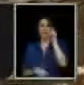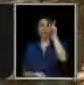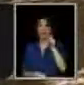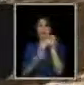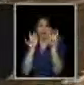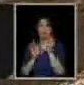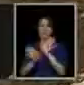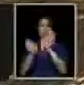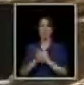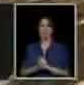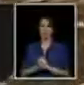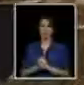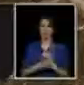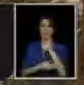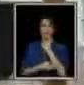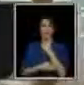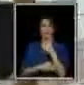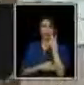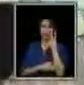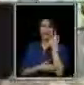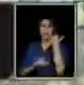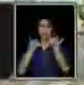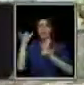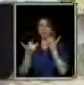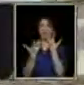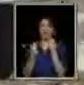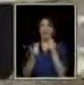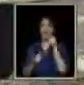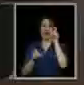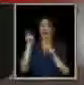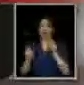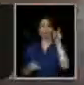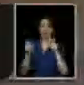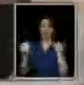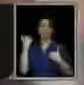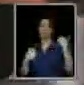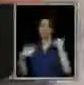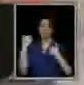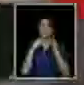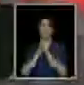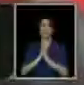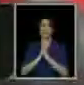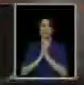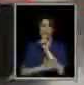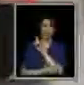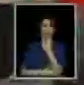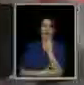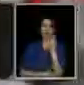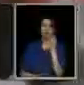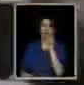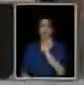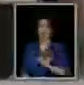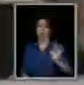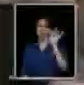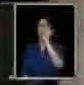במהלך התחקיר זרמו עוד ועוד עדויות, שיחות טלפון רבות, אנשים שביקשו להישאר בעילום שם. אלה האנשים החלשים ביותר בחברה, שגם